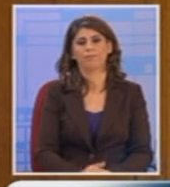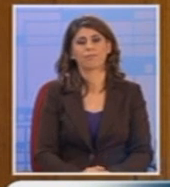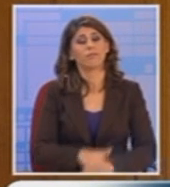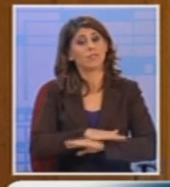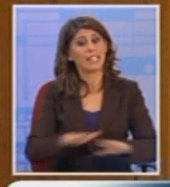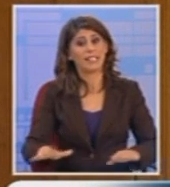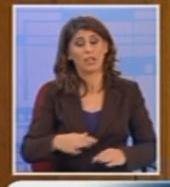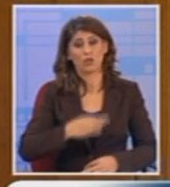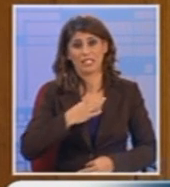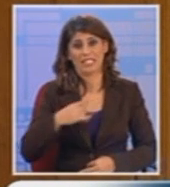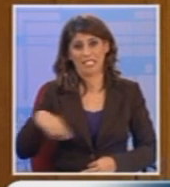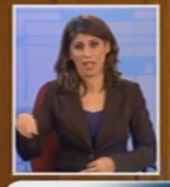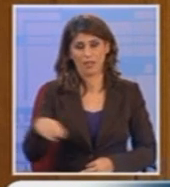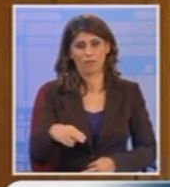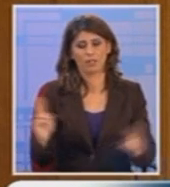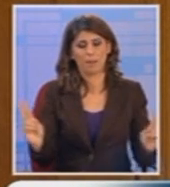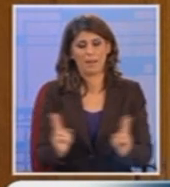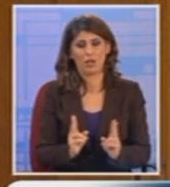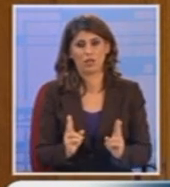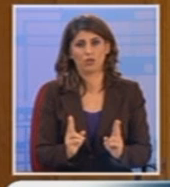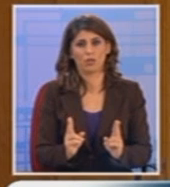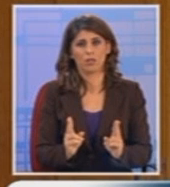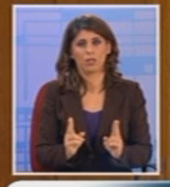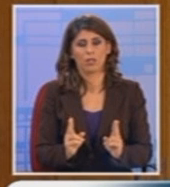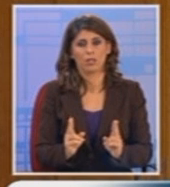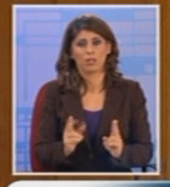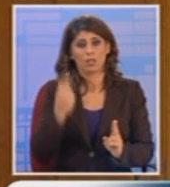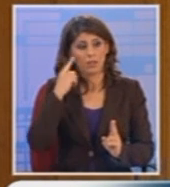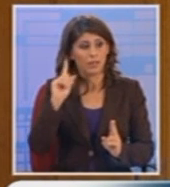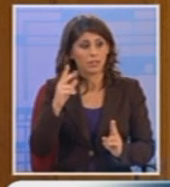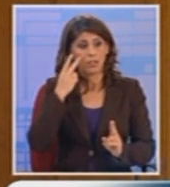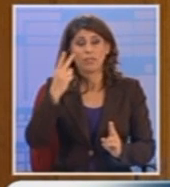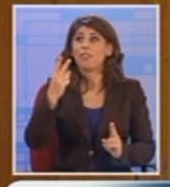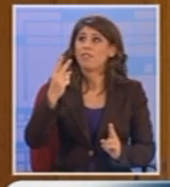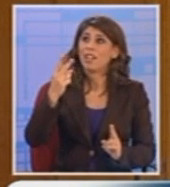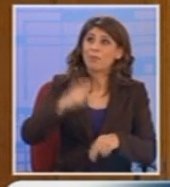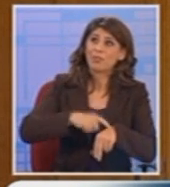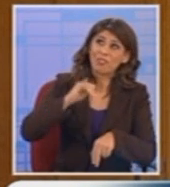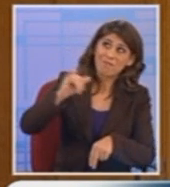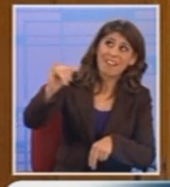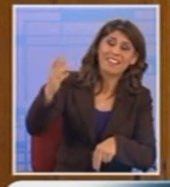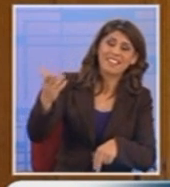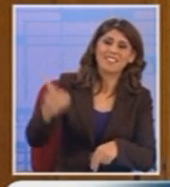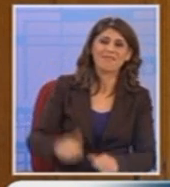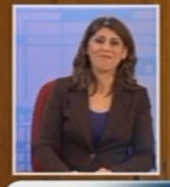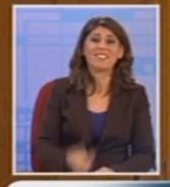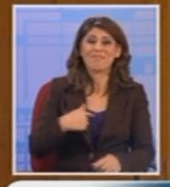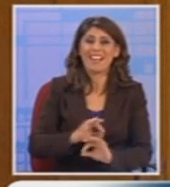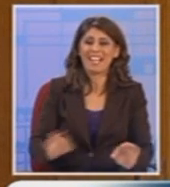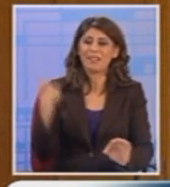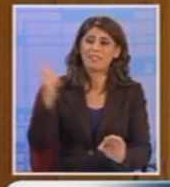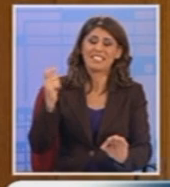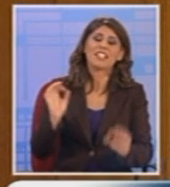Τέλος, κύριοι συνάδελφοι, να περιορίσω, να πάω, γιατί δεν ξέρω, δεν βλέπω το ρολόι, φανταστείτε. Δηλαδή, έτοιμος για